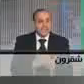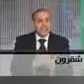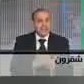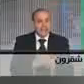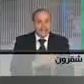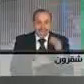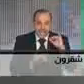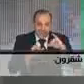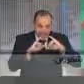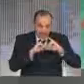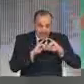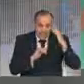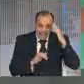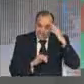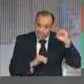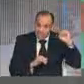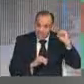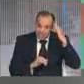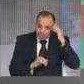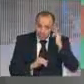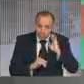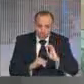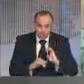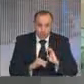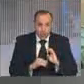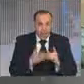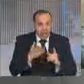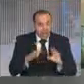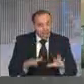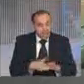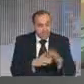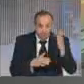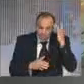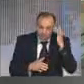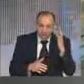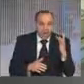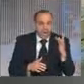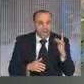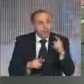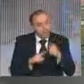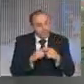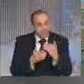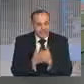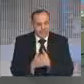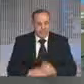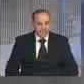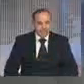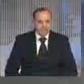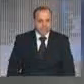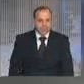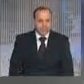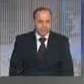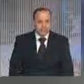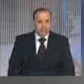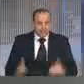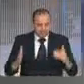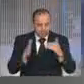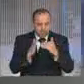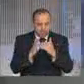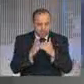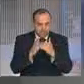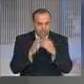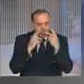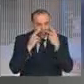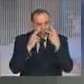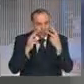كوريا الجنوبيه بانتظام في ساقس اصبحت تظاهره ثقافيه واقتصاديه ختام النشره